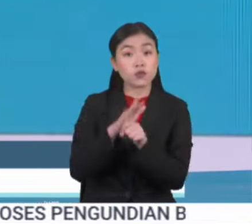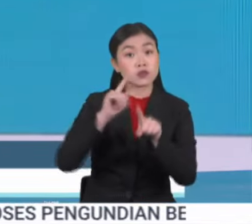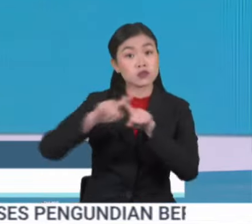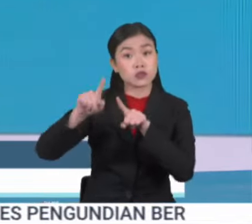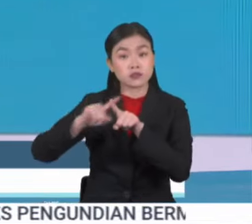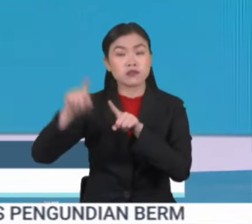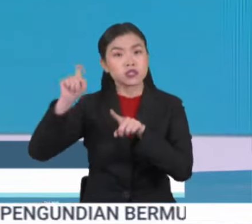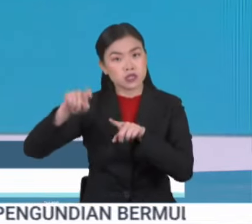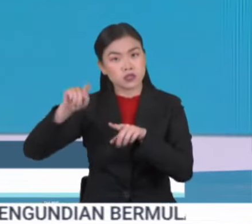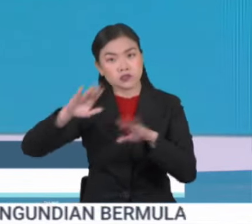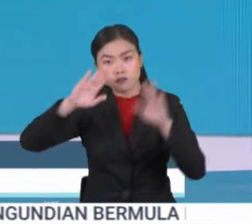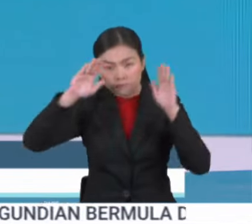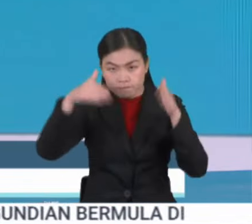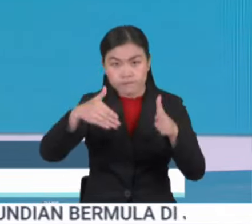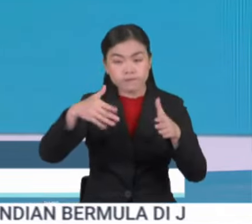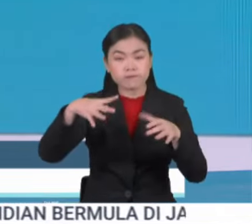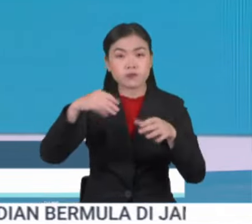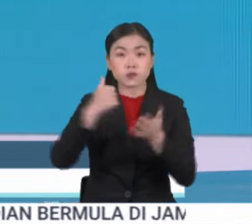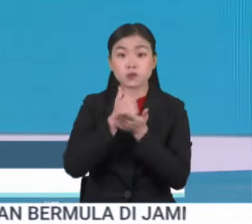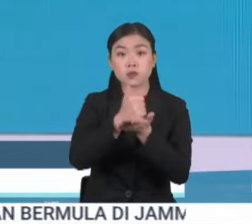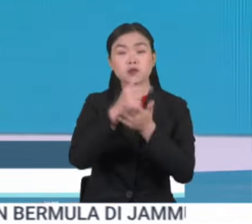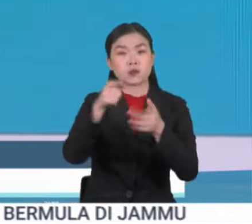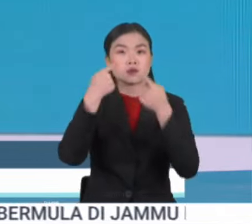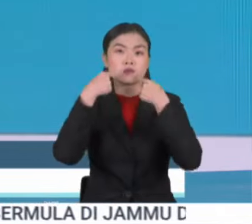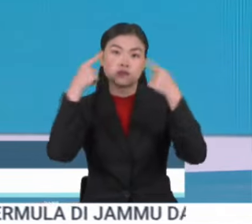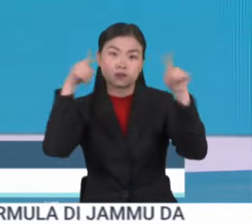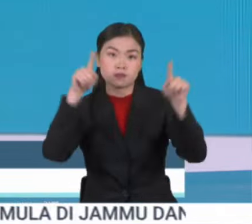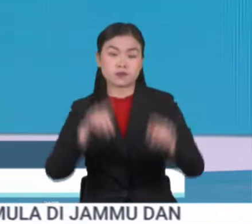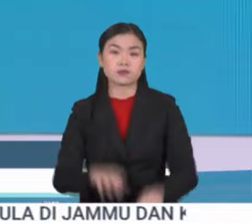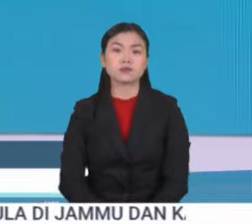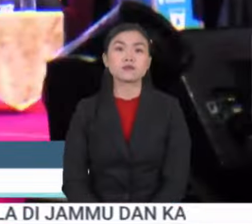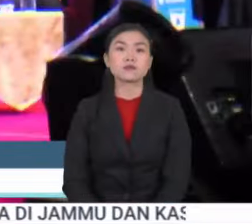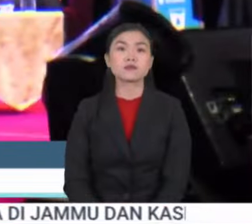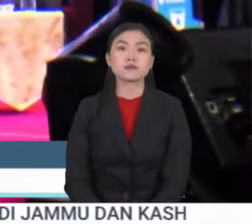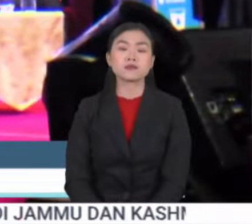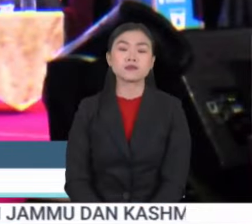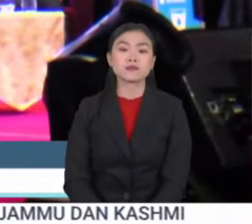pihak seharusnya diketengah dalam membantu mereka berjaya.